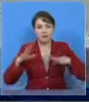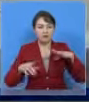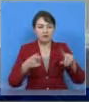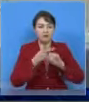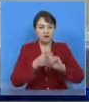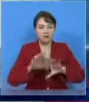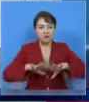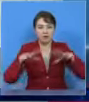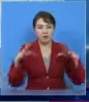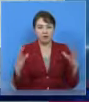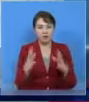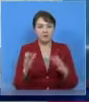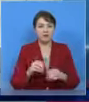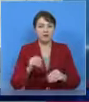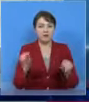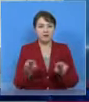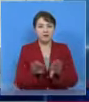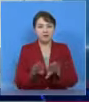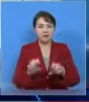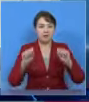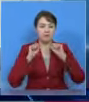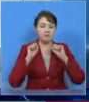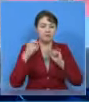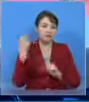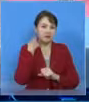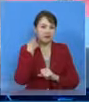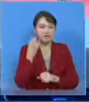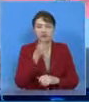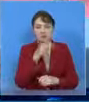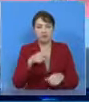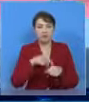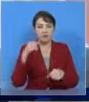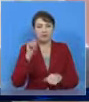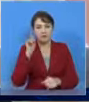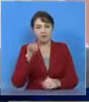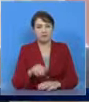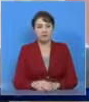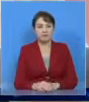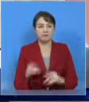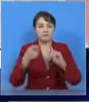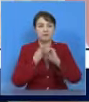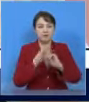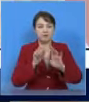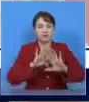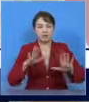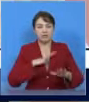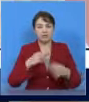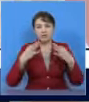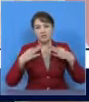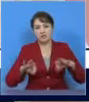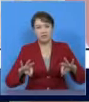Тәуелсіздік үлкен ұғым. Біз секілді спортшылар мұның қасиетін шетелге шыққанда жақсы сезінеміз дейді. Тәуелсіздік деген ол